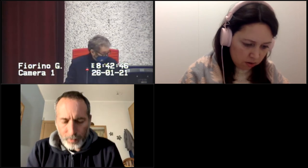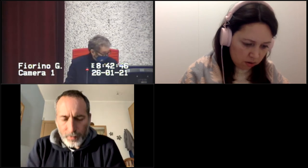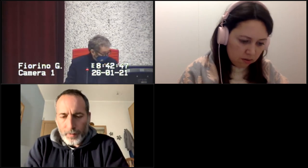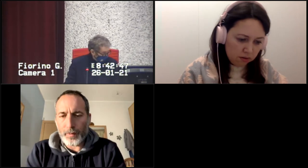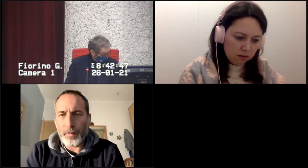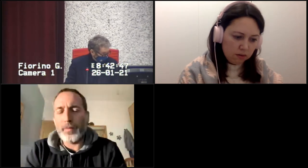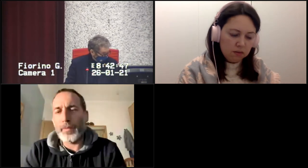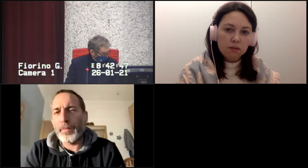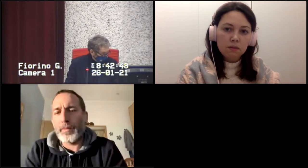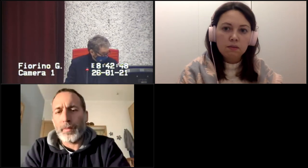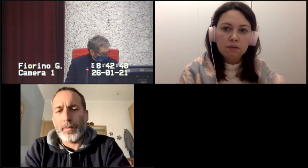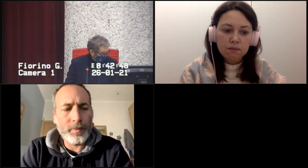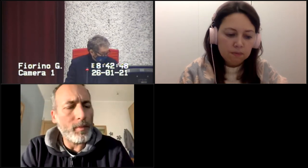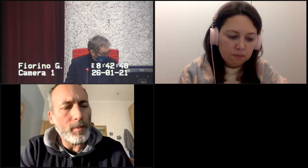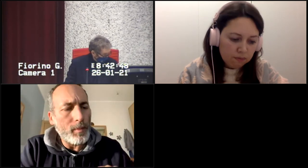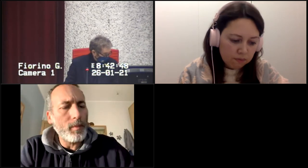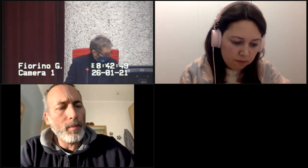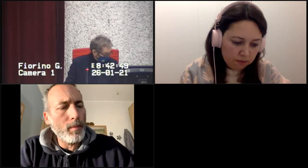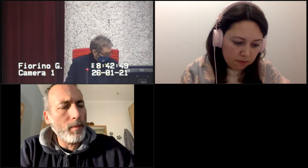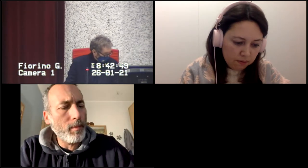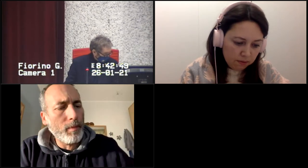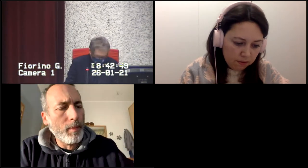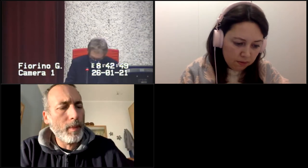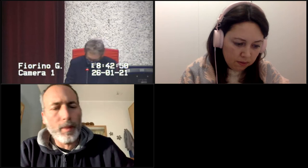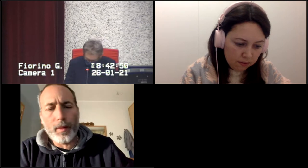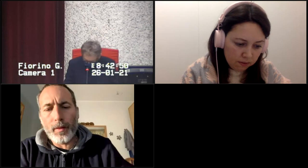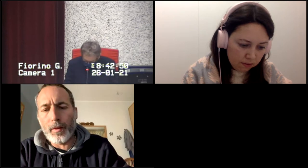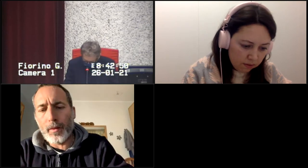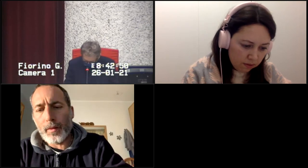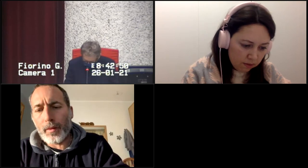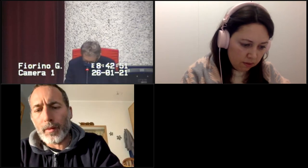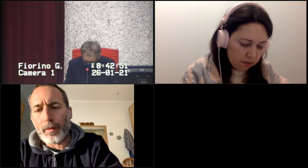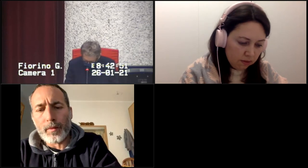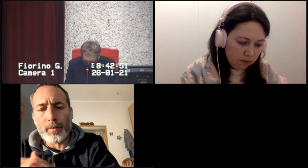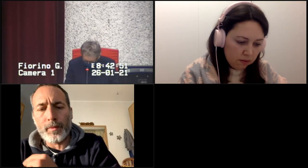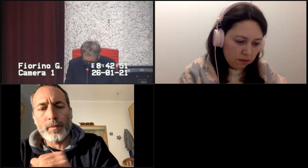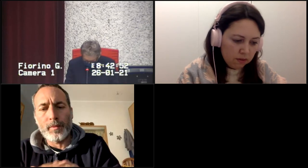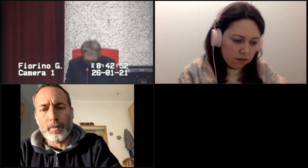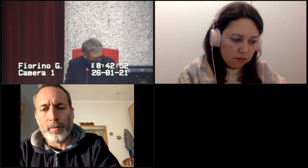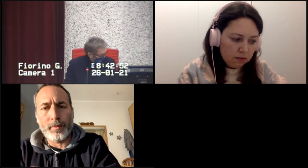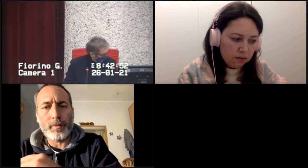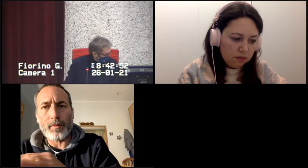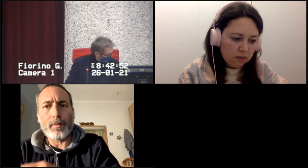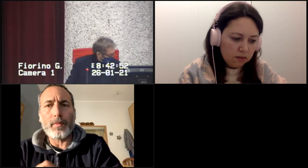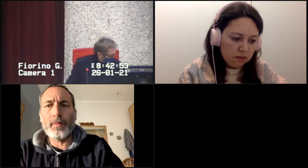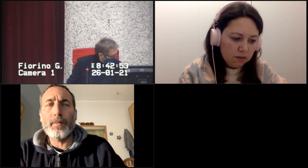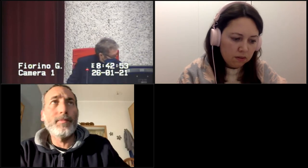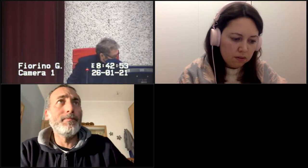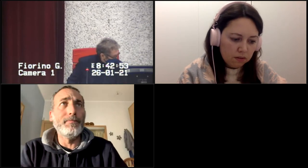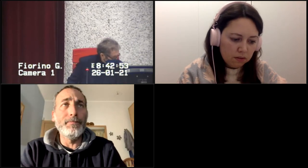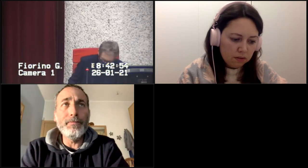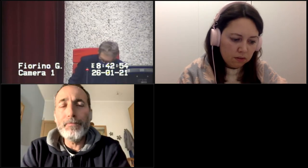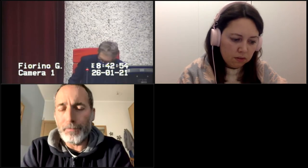signora Chittò come scrutatrice. Grazie. Quindi gli